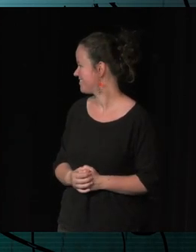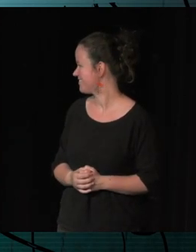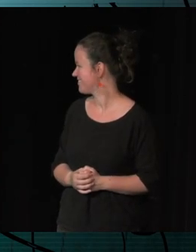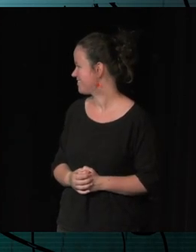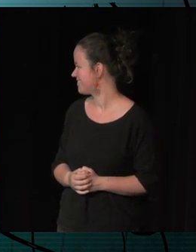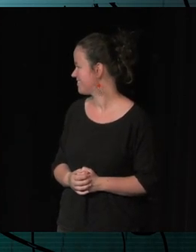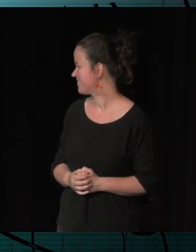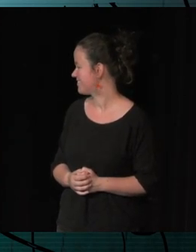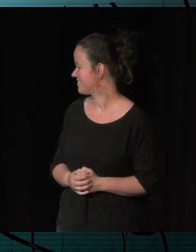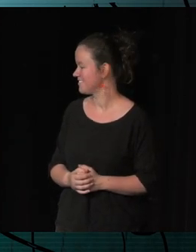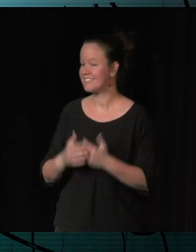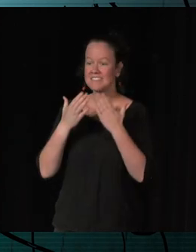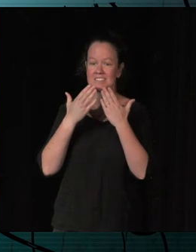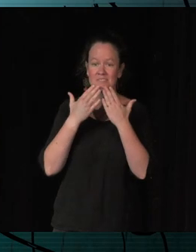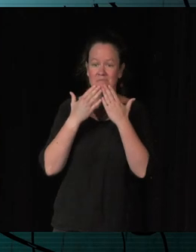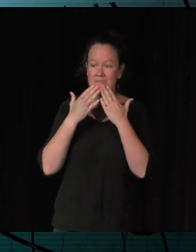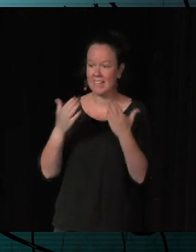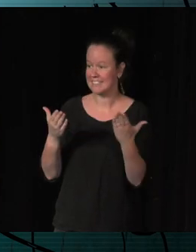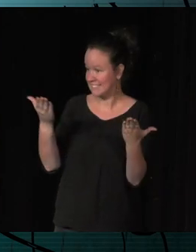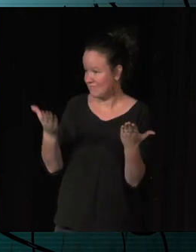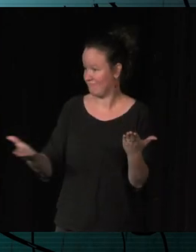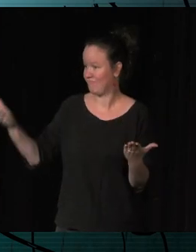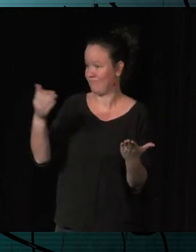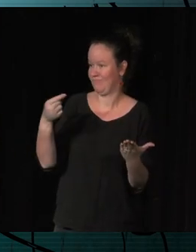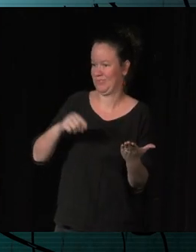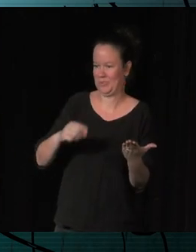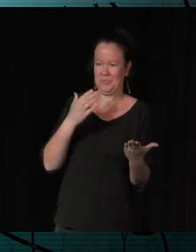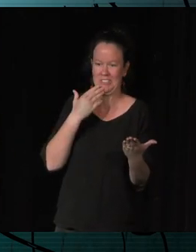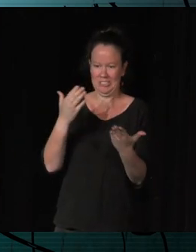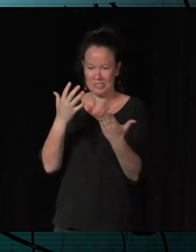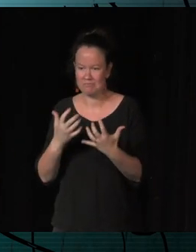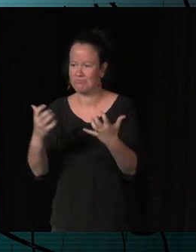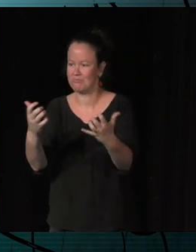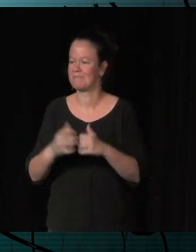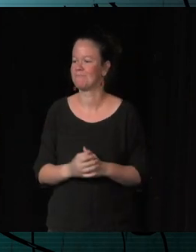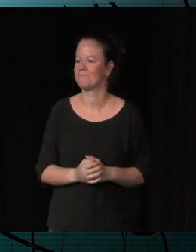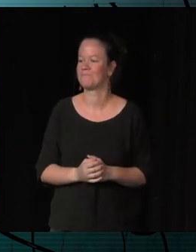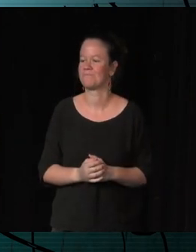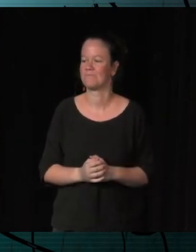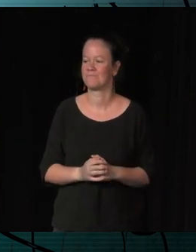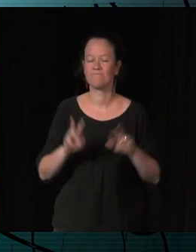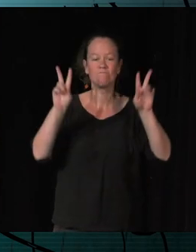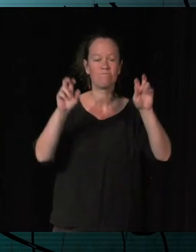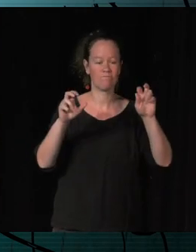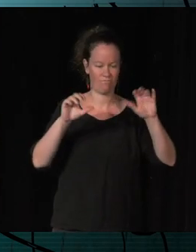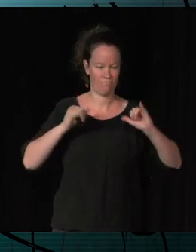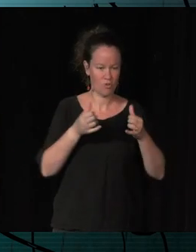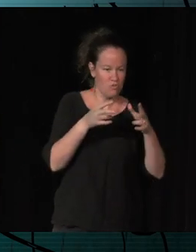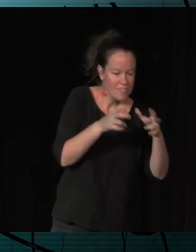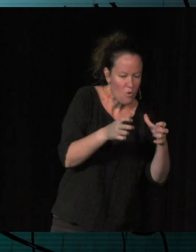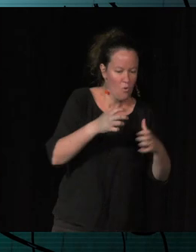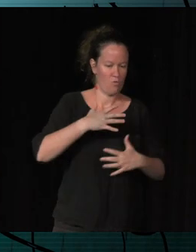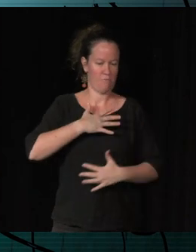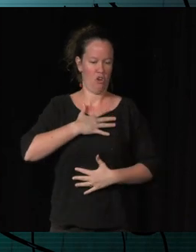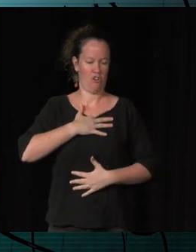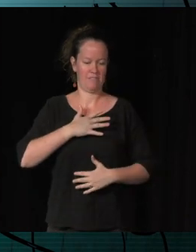merci merci d'être venu et de de participer à ce forum donc ce programme de jeux vidéo et de la peur euh